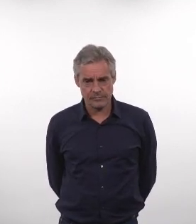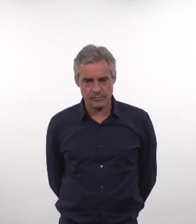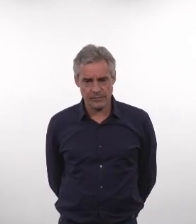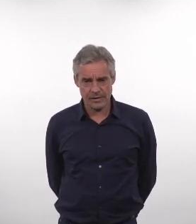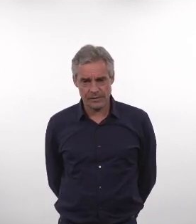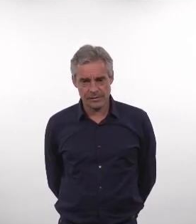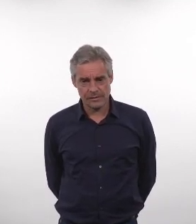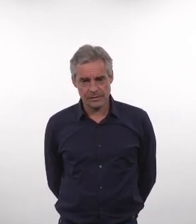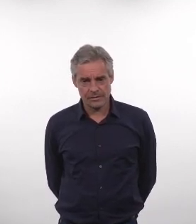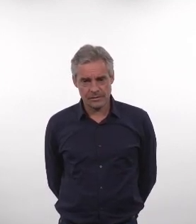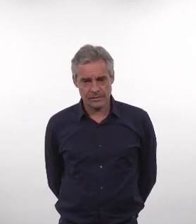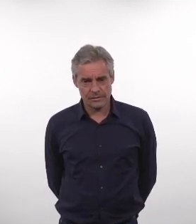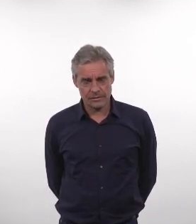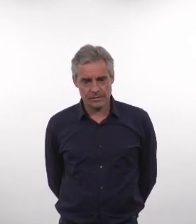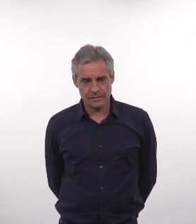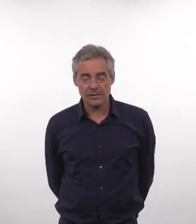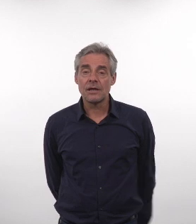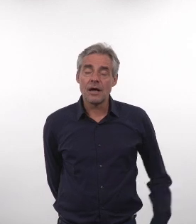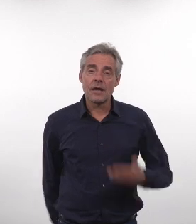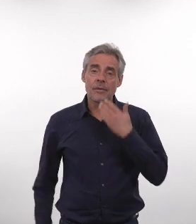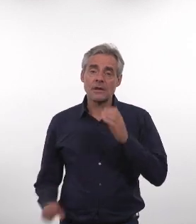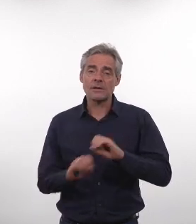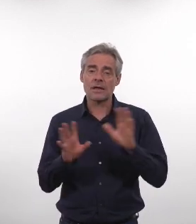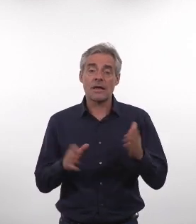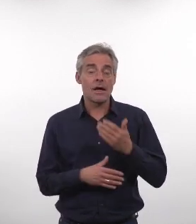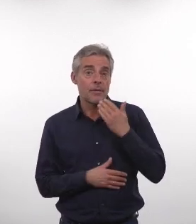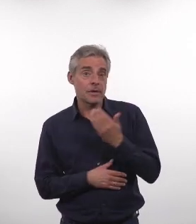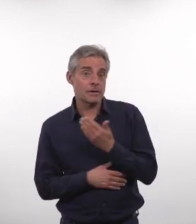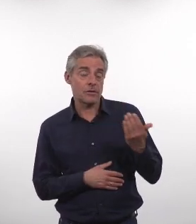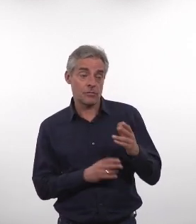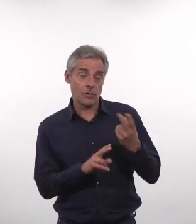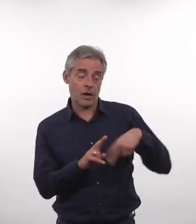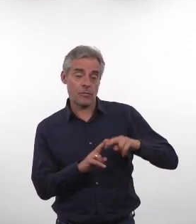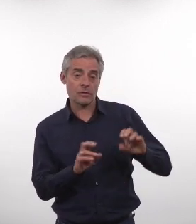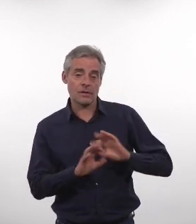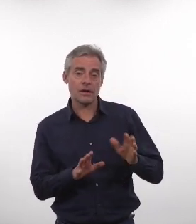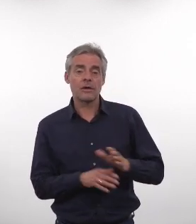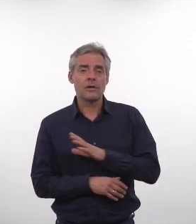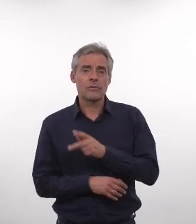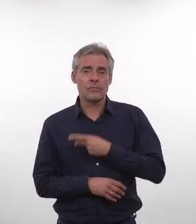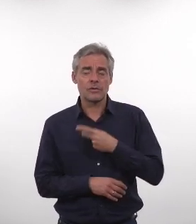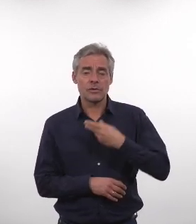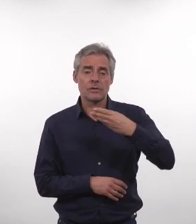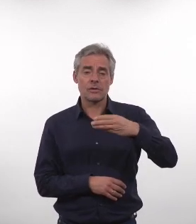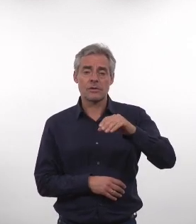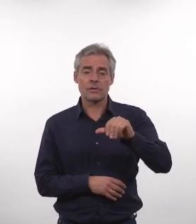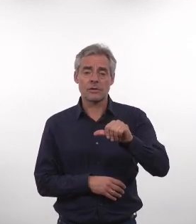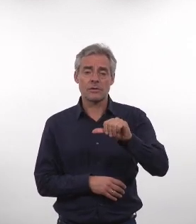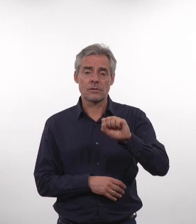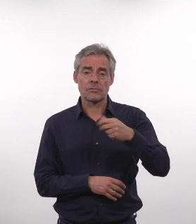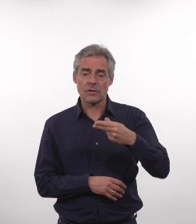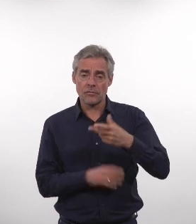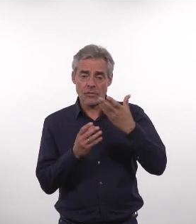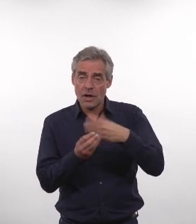Merci. Merci, c'était très clair. Merci pour cette réponse, docteur Masson. Est-ce que Madame Pinard-Legris, vous avez autre